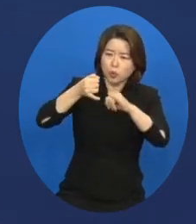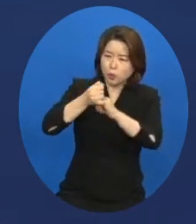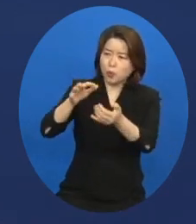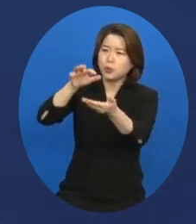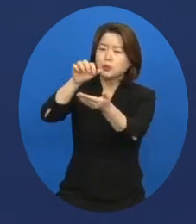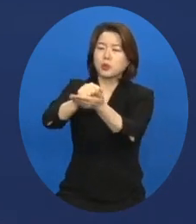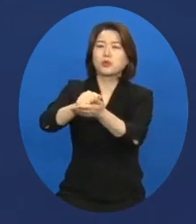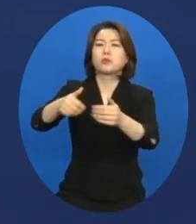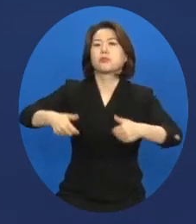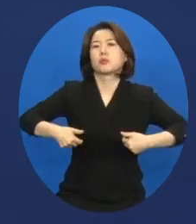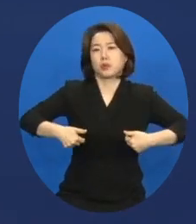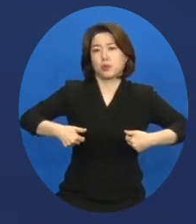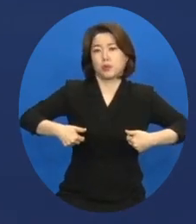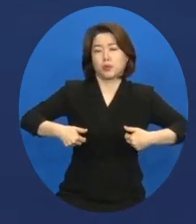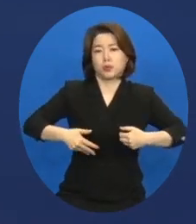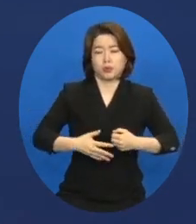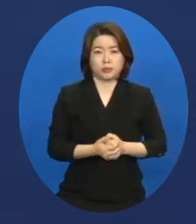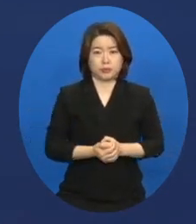될 땅이었습니다.